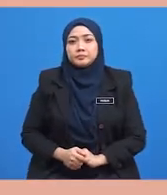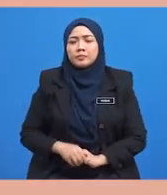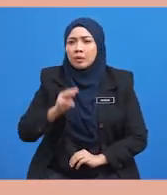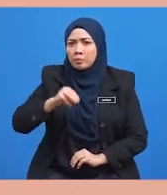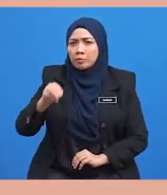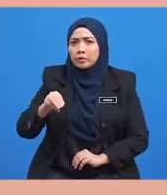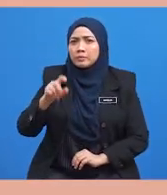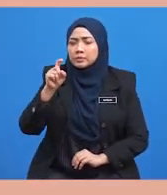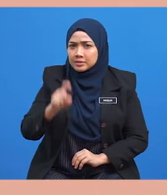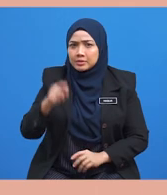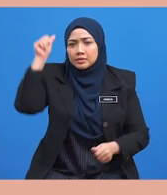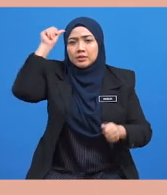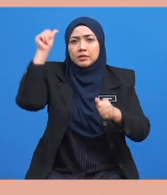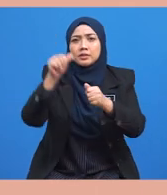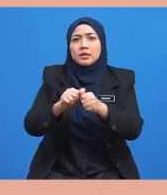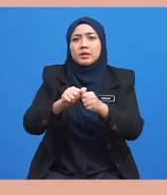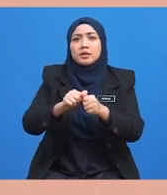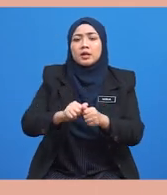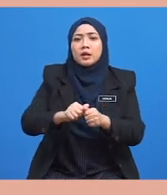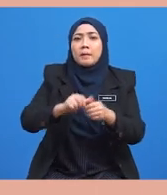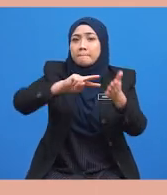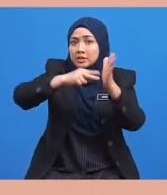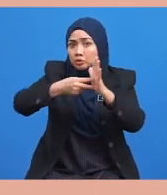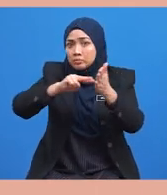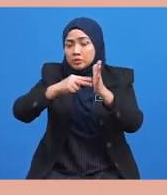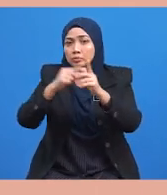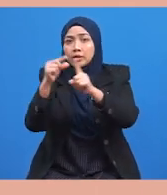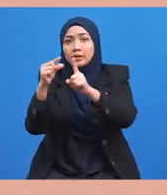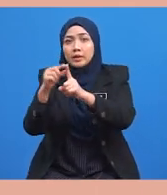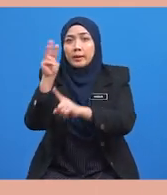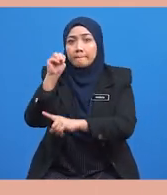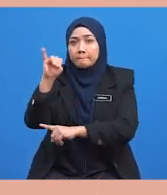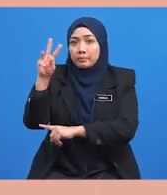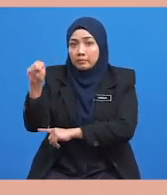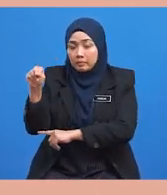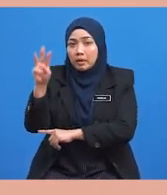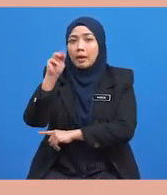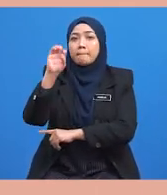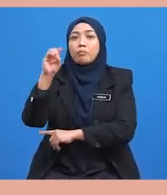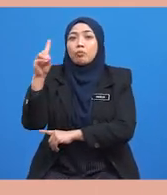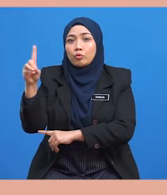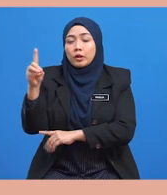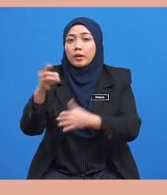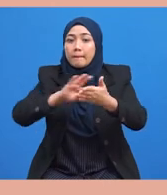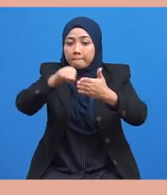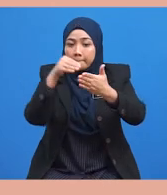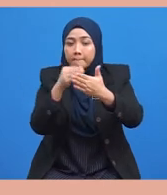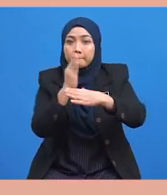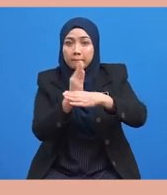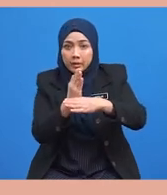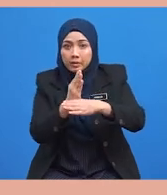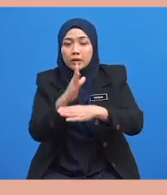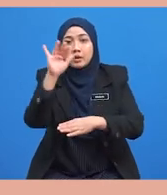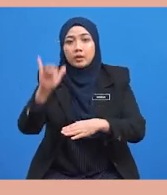Murid-murid pasti masih ingat istilah-istilah seperti mean, mode dan median yang